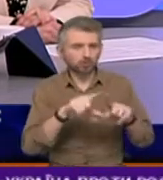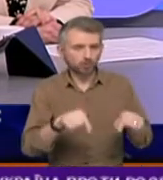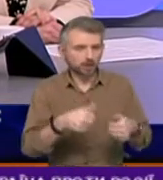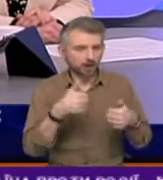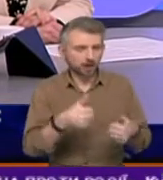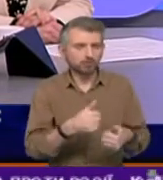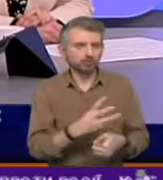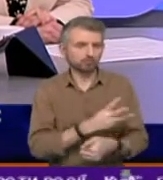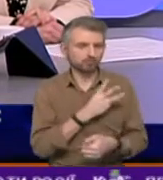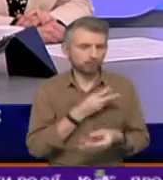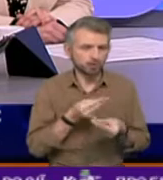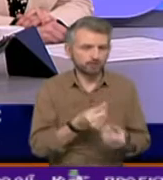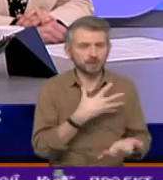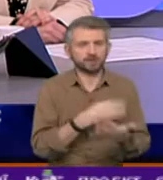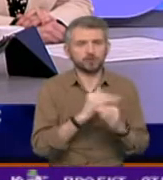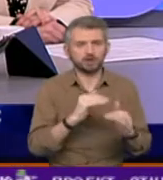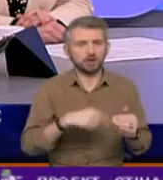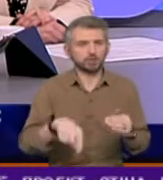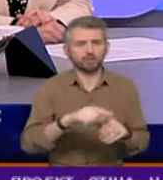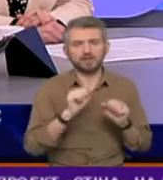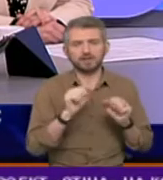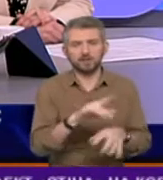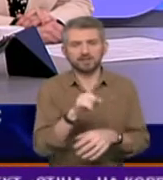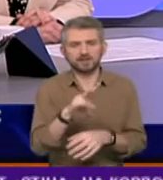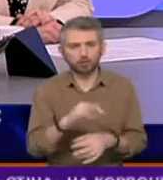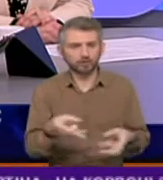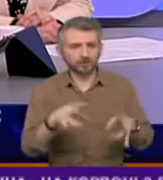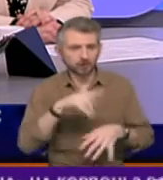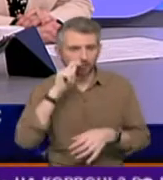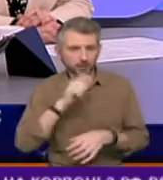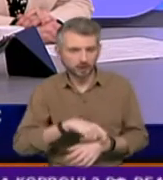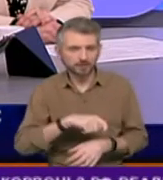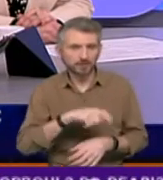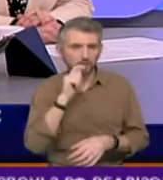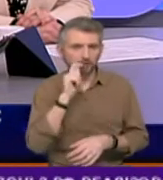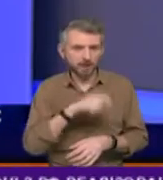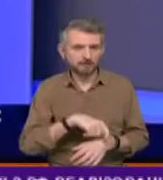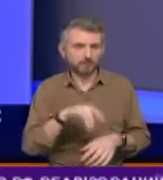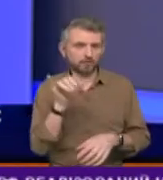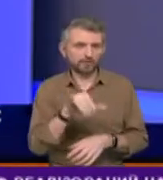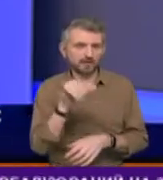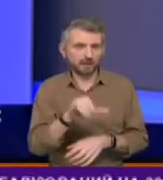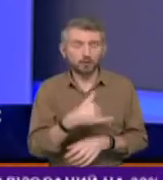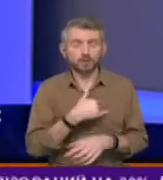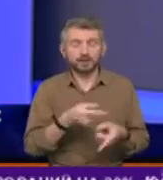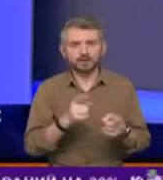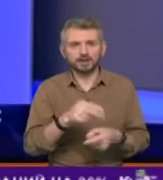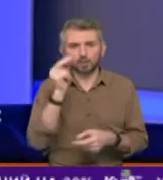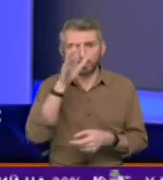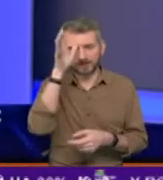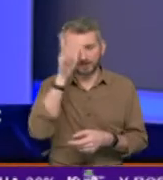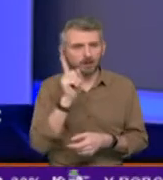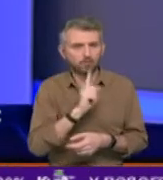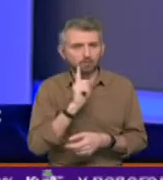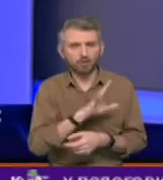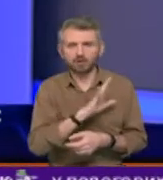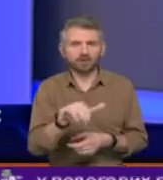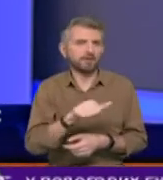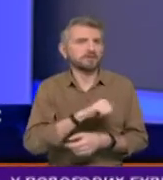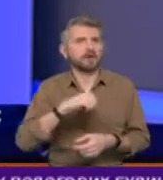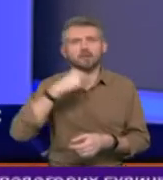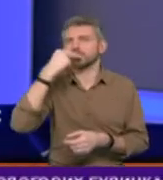Більшість все ж таки і планують, і залишається тут. І державну підсумкову атестацію складають. Єдине, що, звичайно,